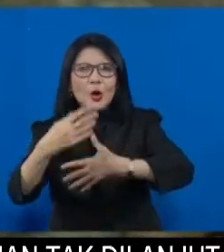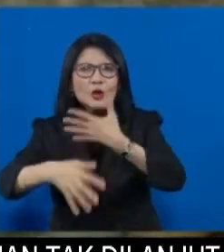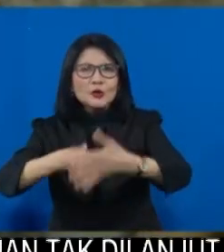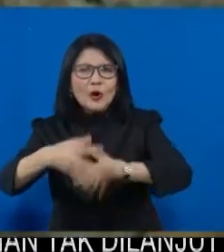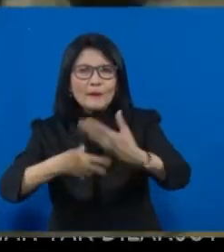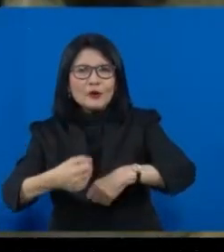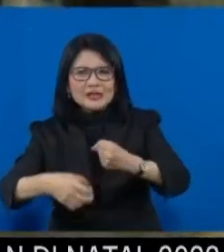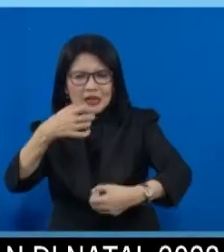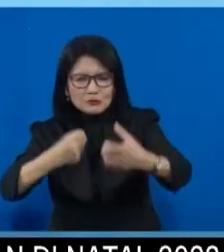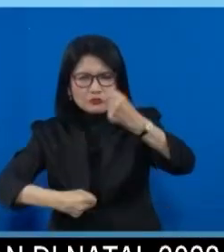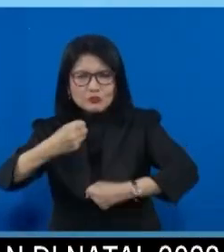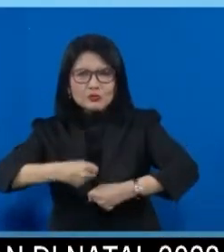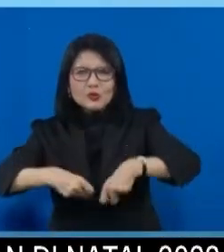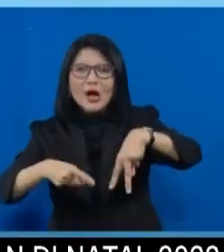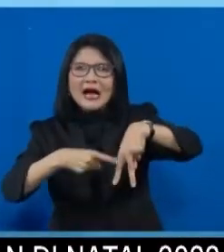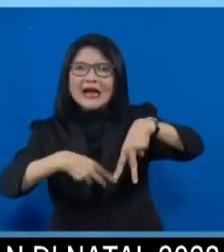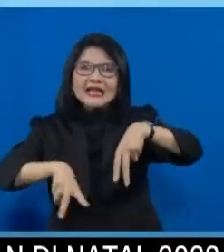pemerahan berlangsung.